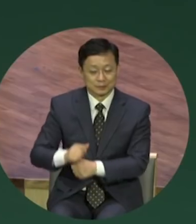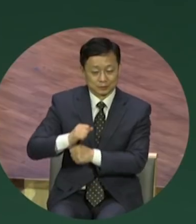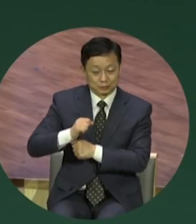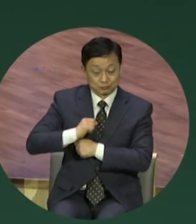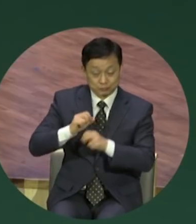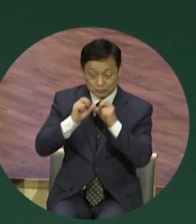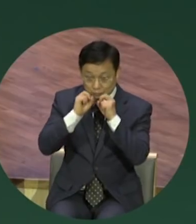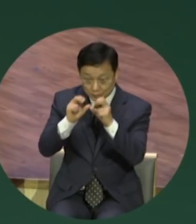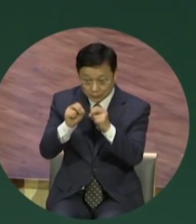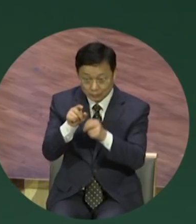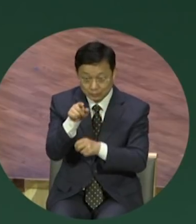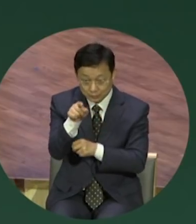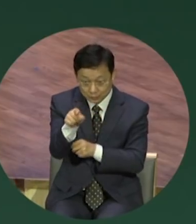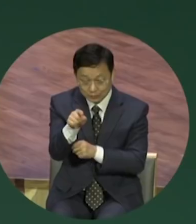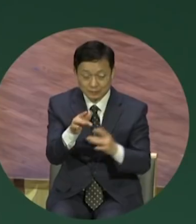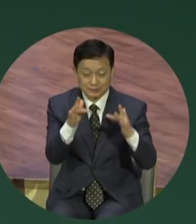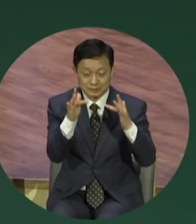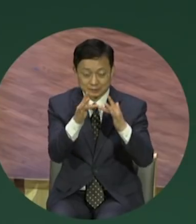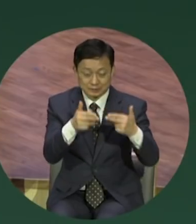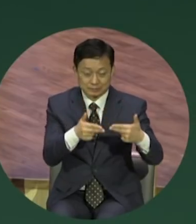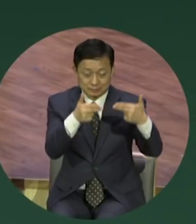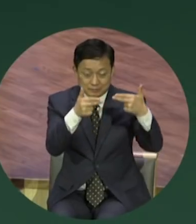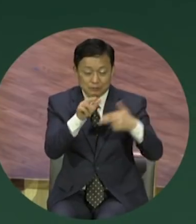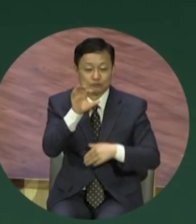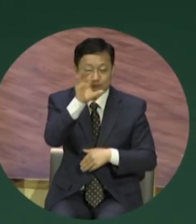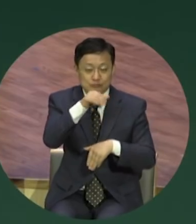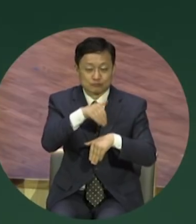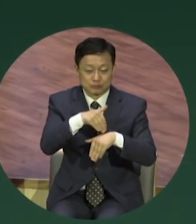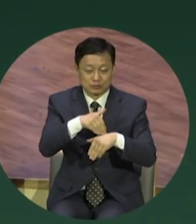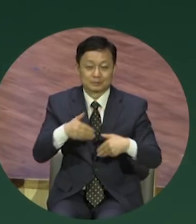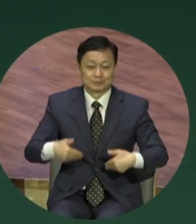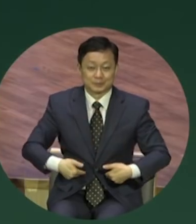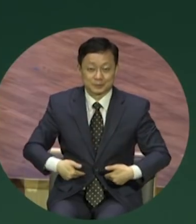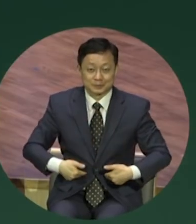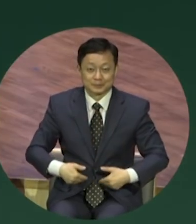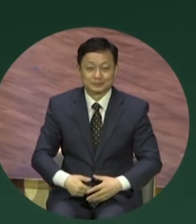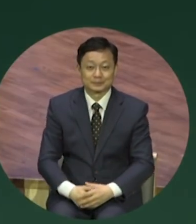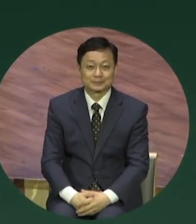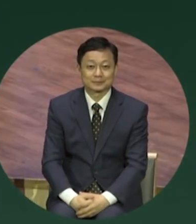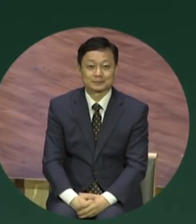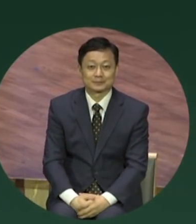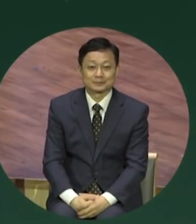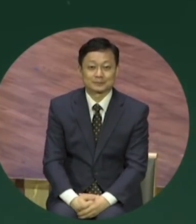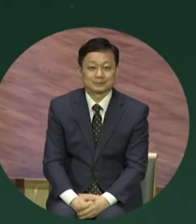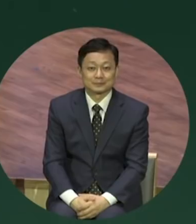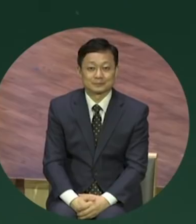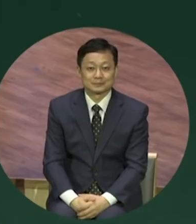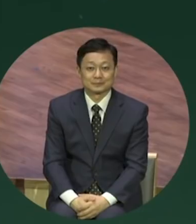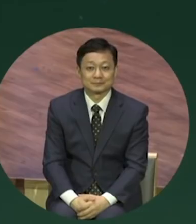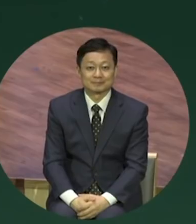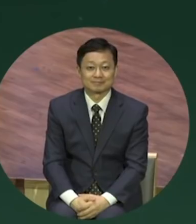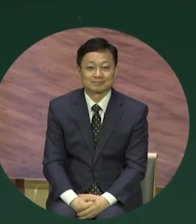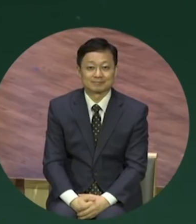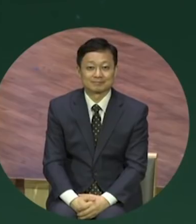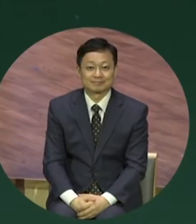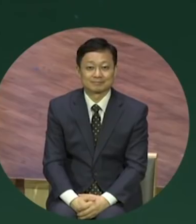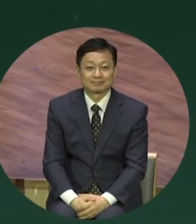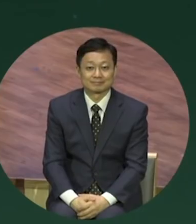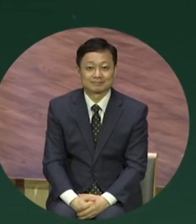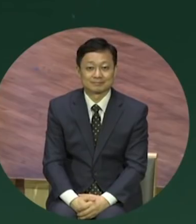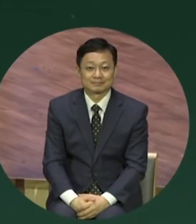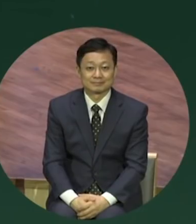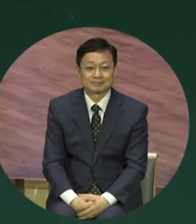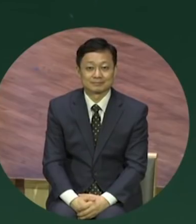비대면으로 세 가지 해야 된다는 거죠. And that's why even our military missions must now begin to do three things